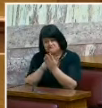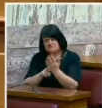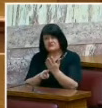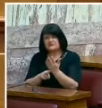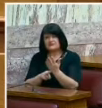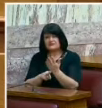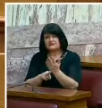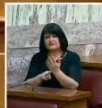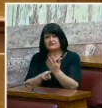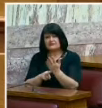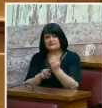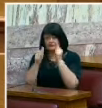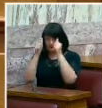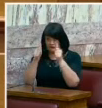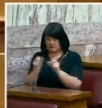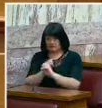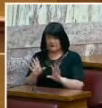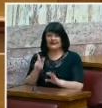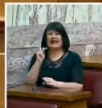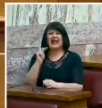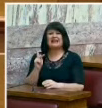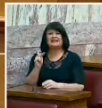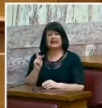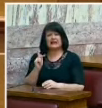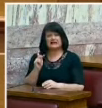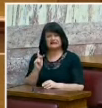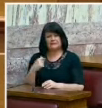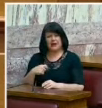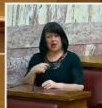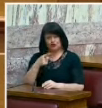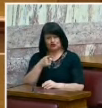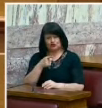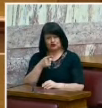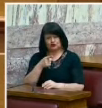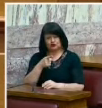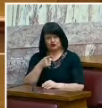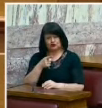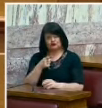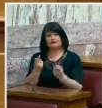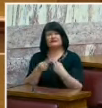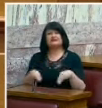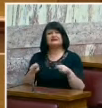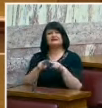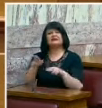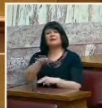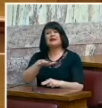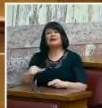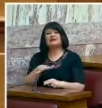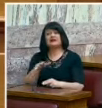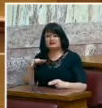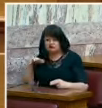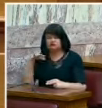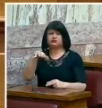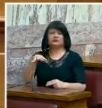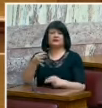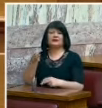την ανάρτηση του κ. Καλαϊτζίδη για την επίθεση στο Συμβούλιο της Επικρατείας, όπου λέει ότι το ισόγειο